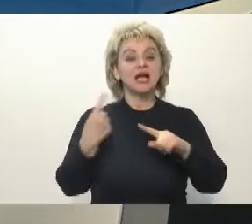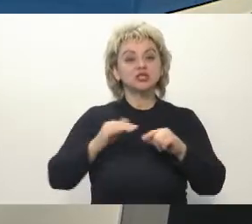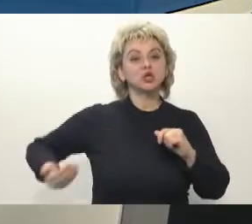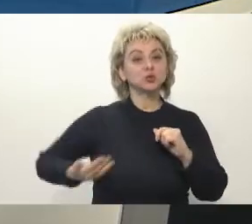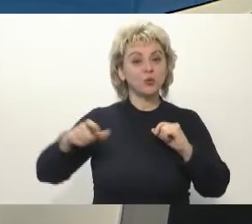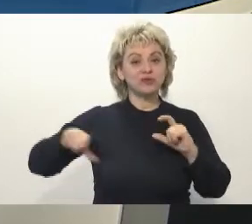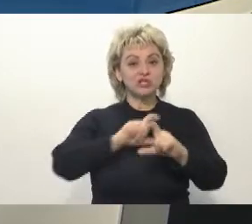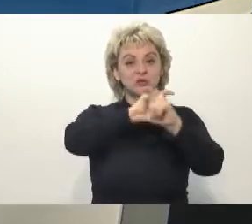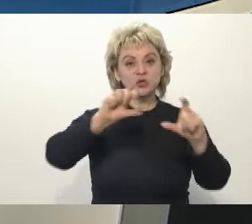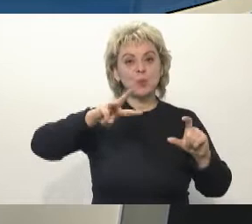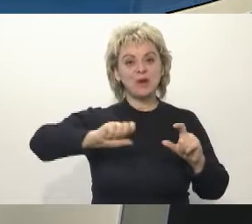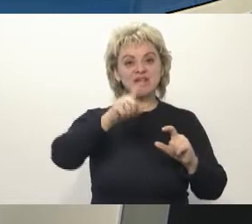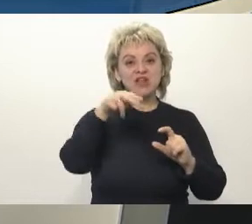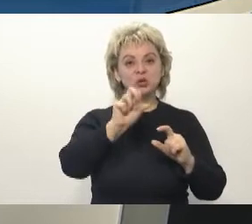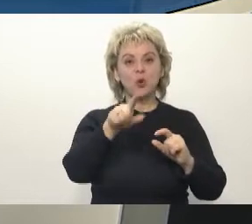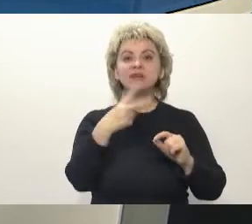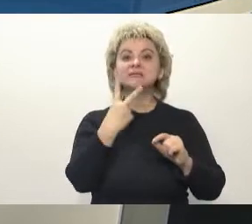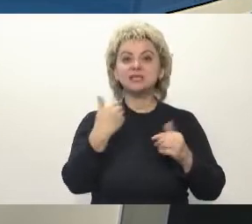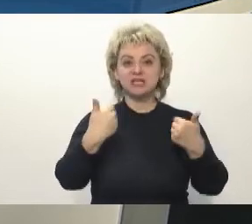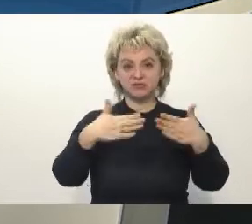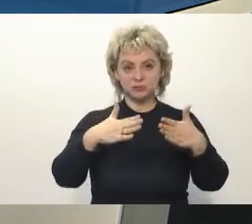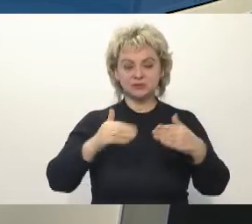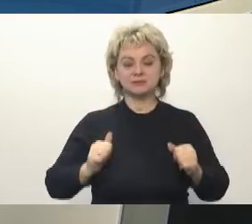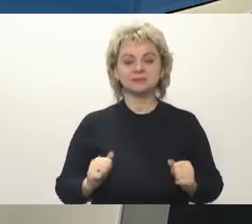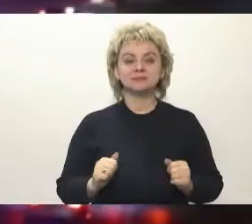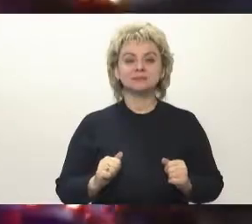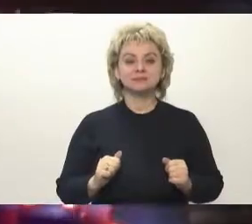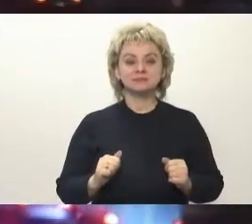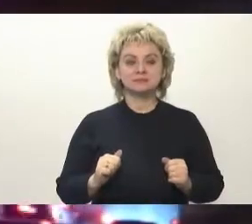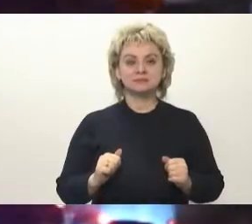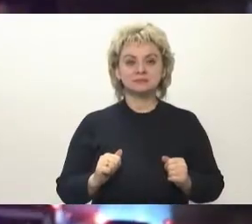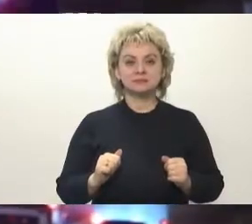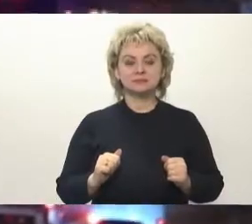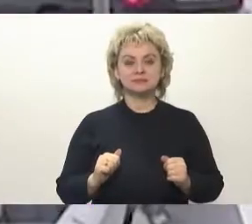Здравствуйте, это новости на Дону в студии Мария Филинкова. Смотрите в выпуске.